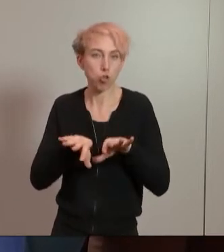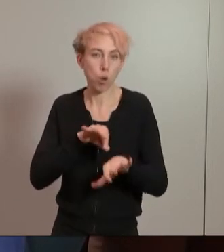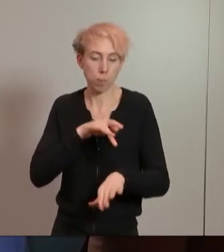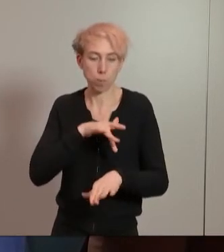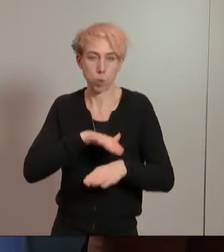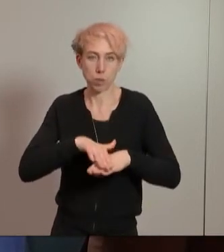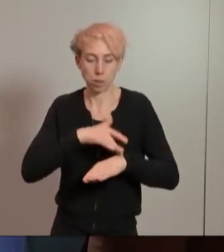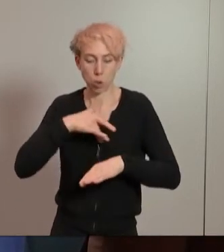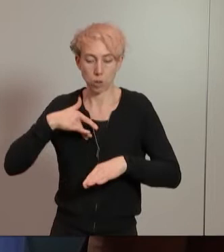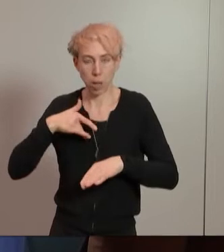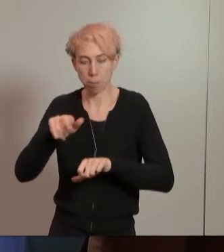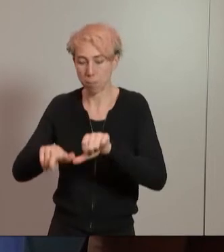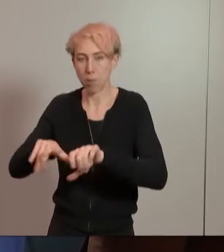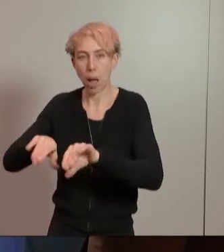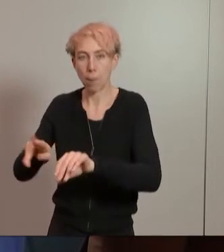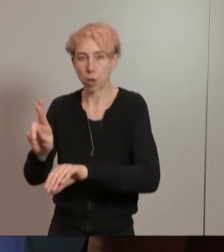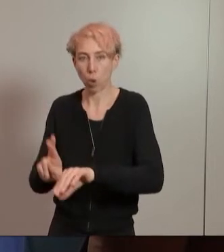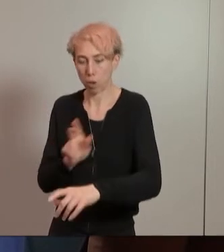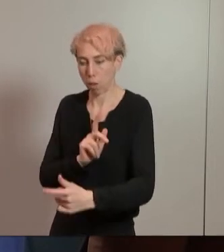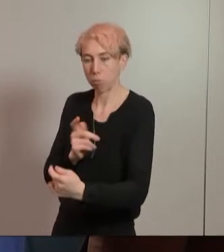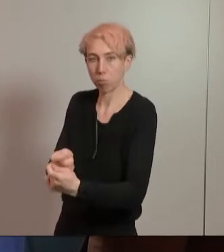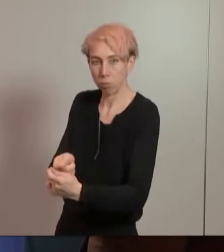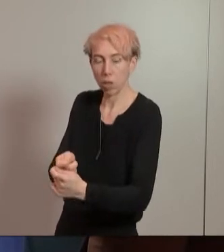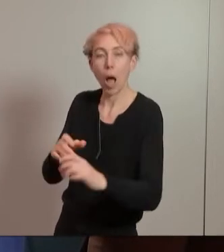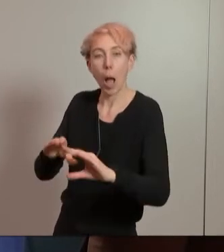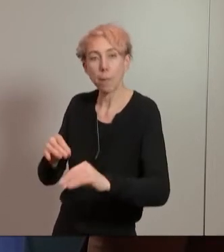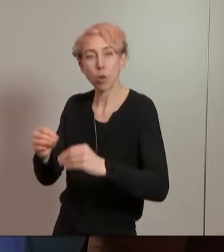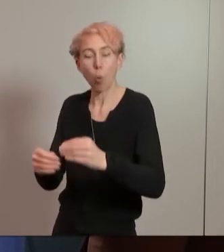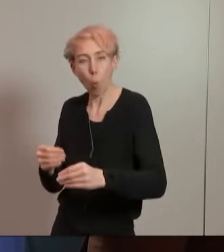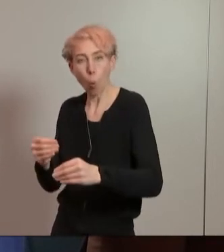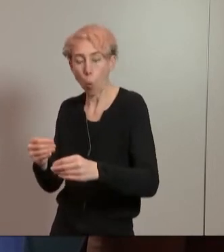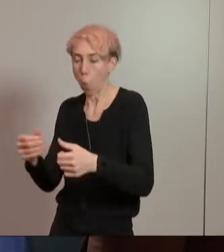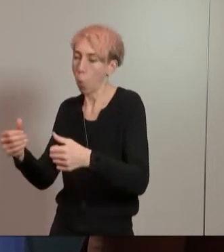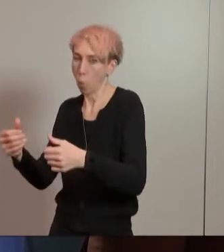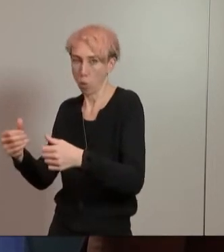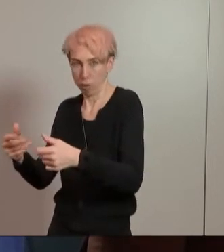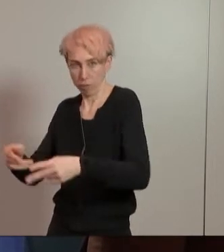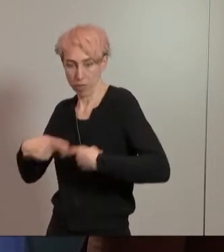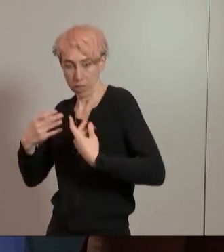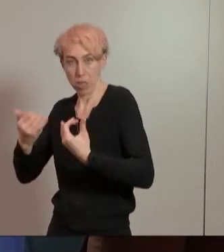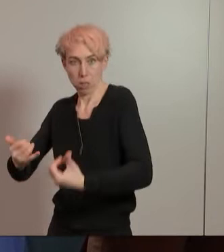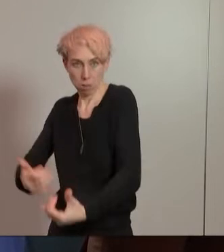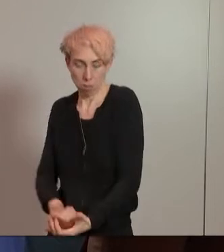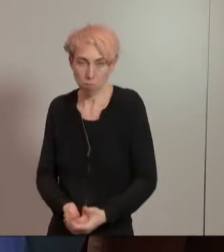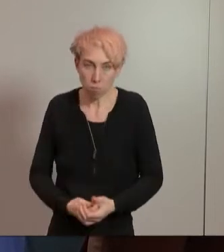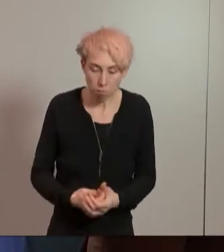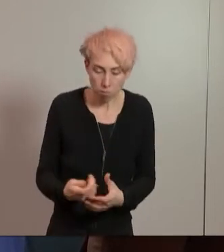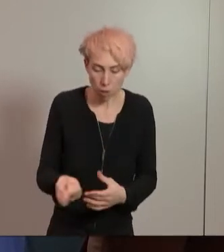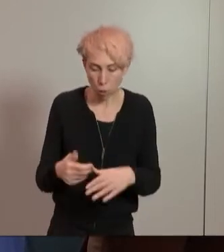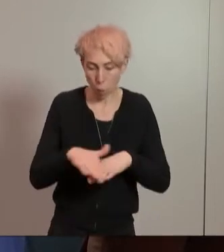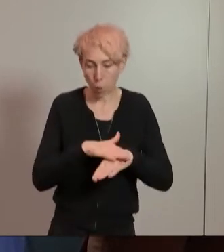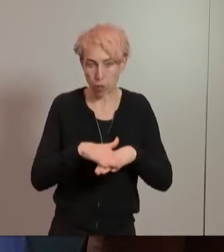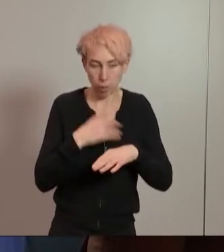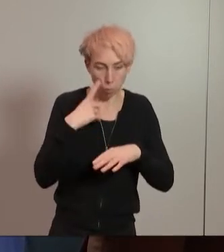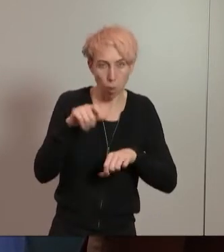répondant aux besoins des Roséens, qu'ils soient résidents de la commune ou qu'ils y travaillent. Cette politique santé se décline bien sûr en direction des habitants.